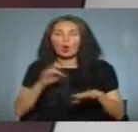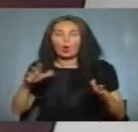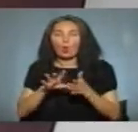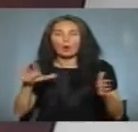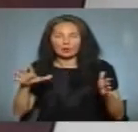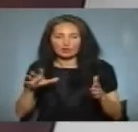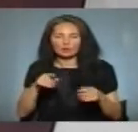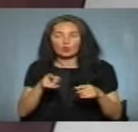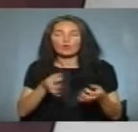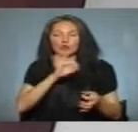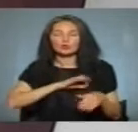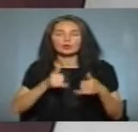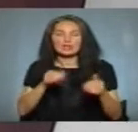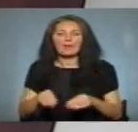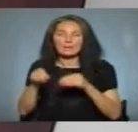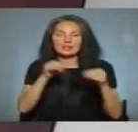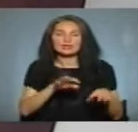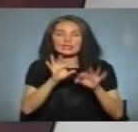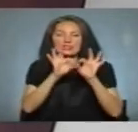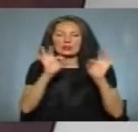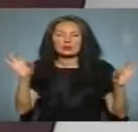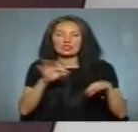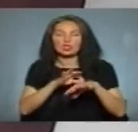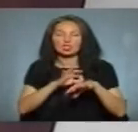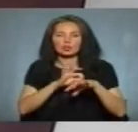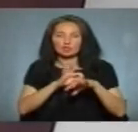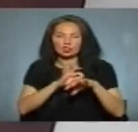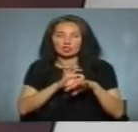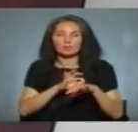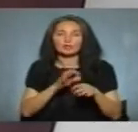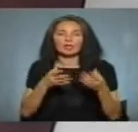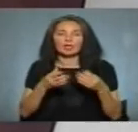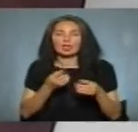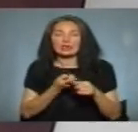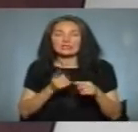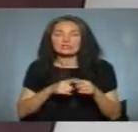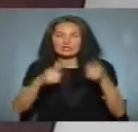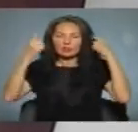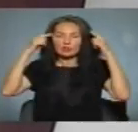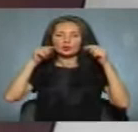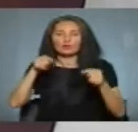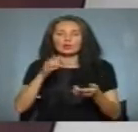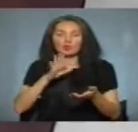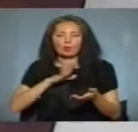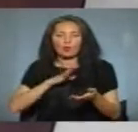2014 році разом із цим винаходом став переможцем всеукраїнського туру міжнародного